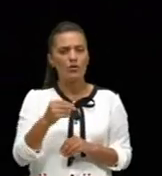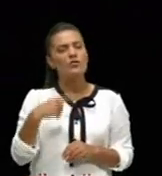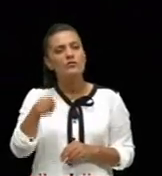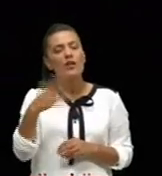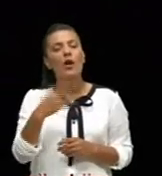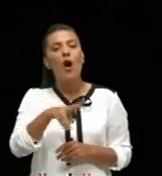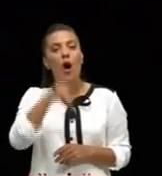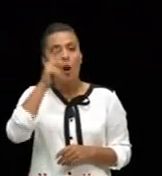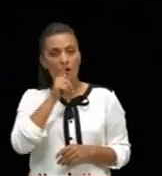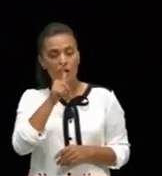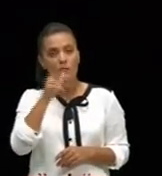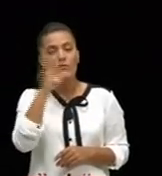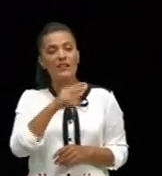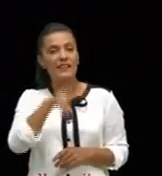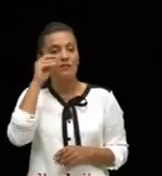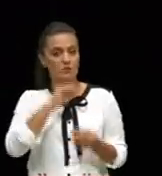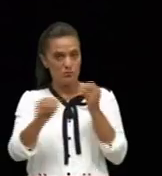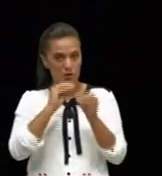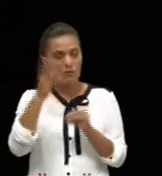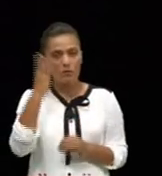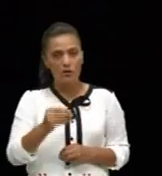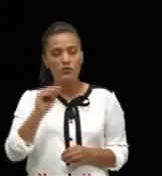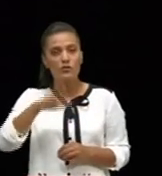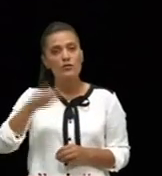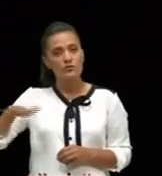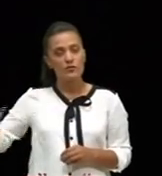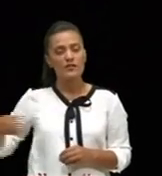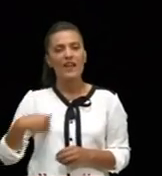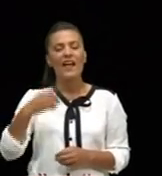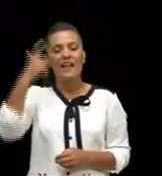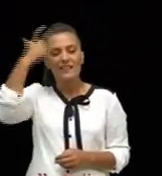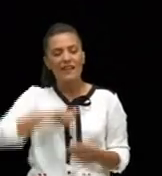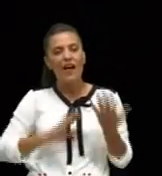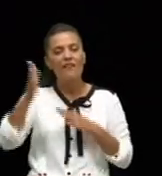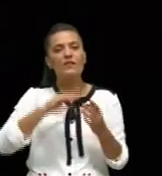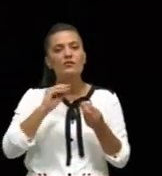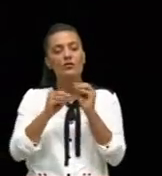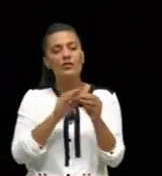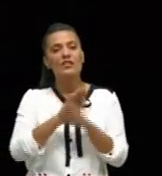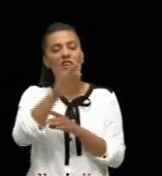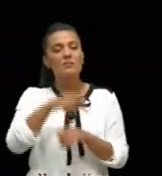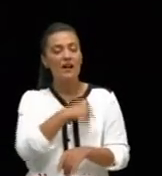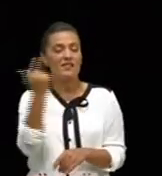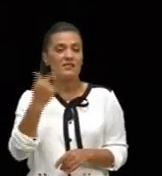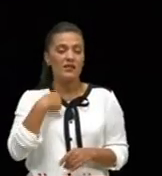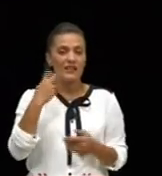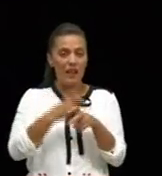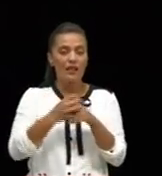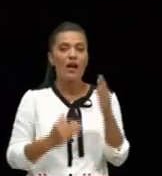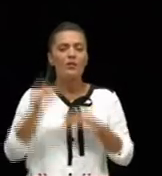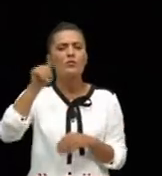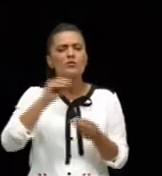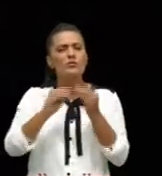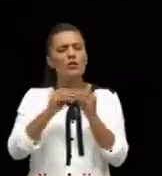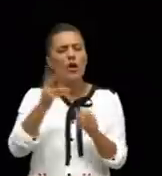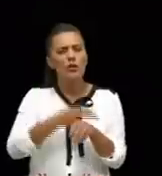ki, horlama veya uykuda nefes alma problemleri olan çocukların davranışsal sorunlar yaşama riski artıyormuş. Bu sorunlara örnek